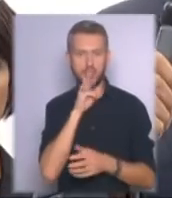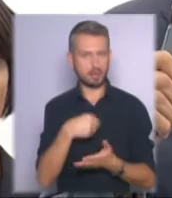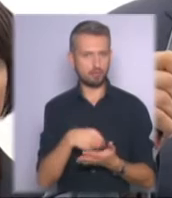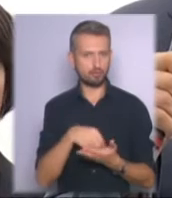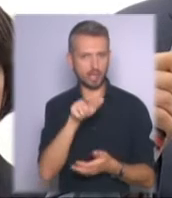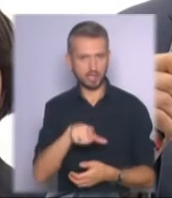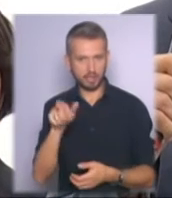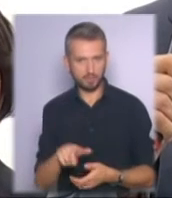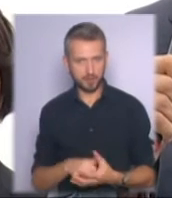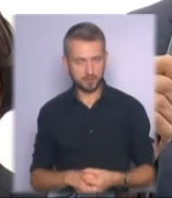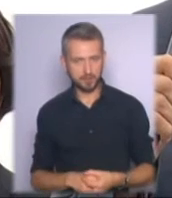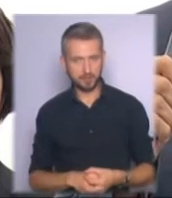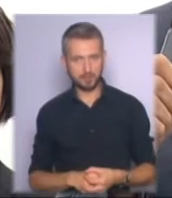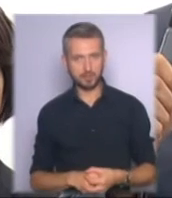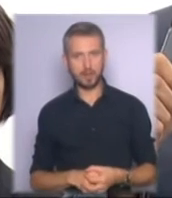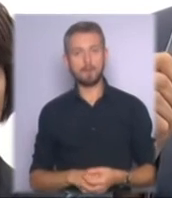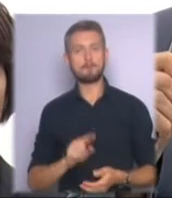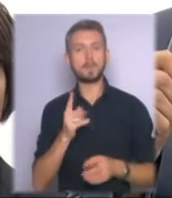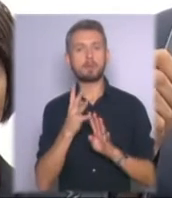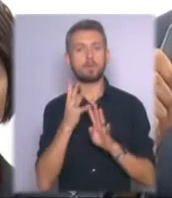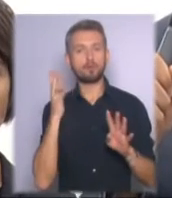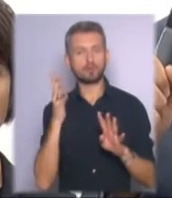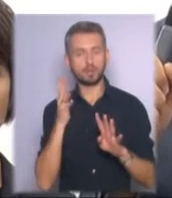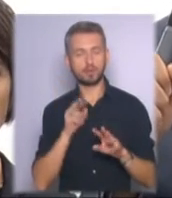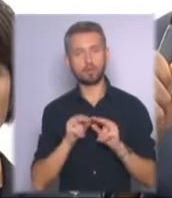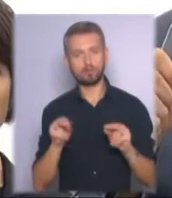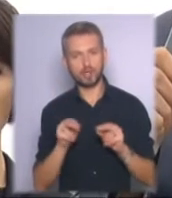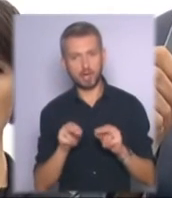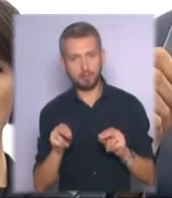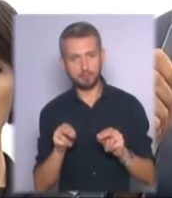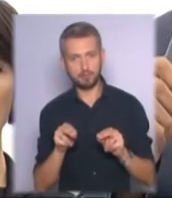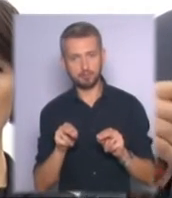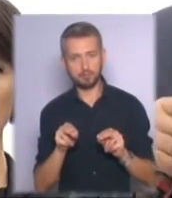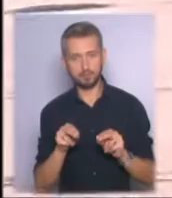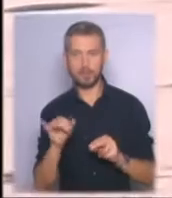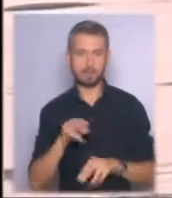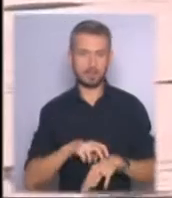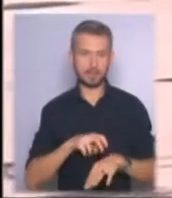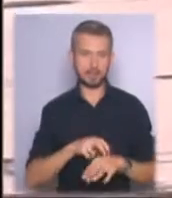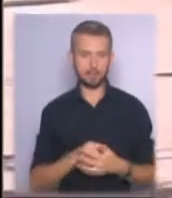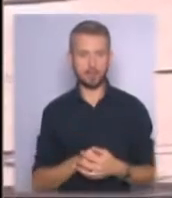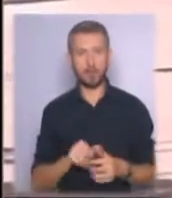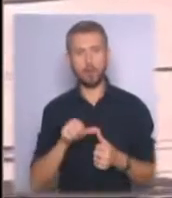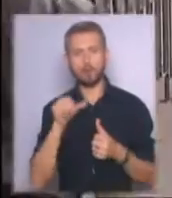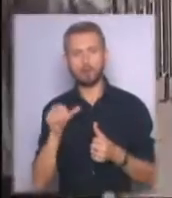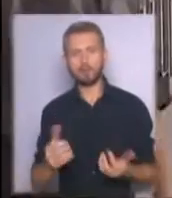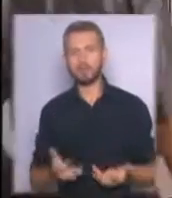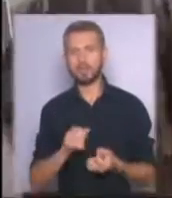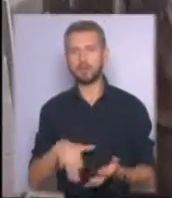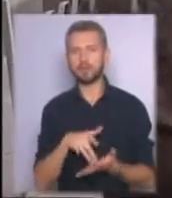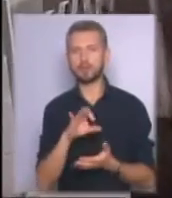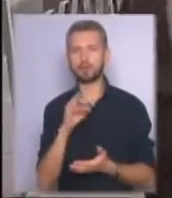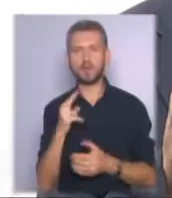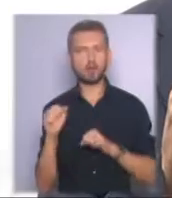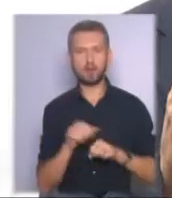бюджетникам. В первую очередь, учителям и медикам. Особливо підтримує місто соціально